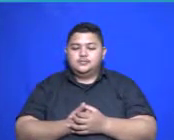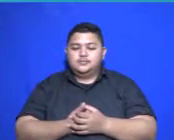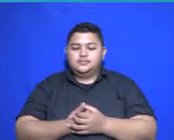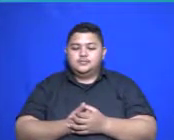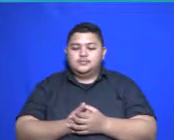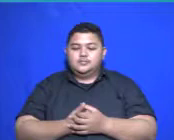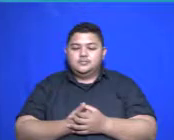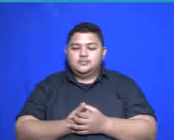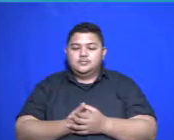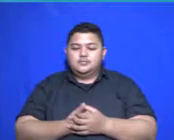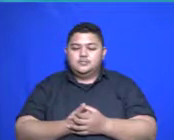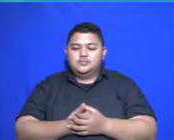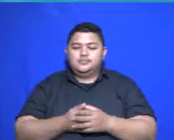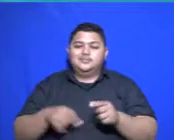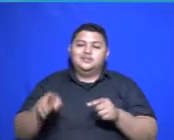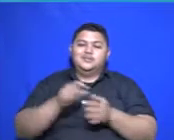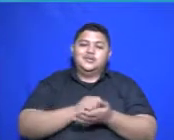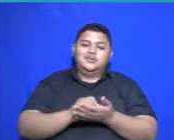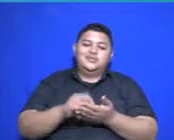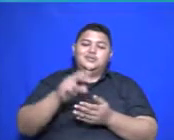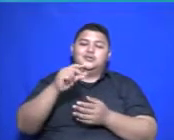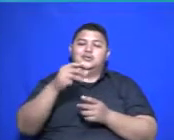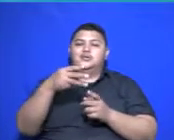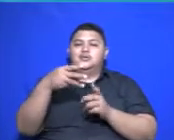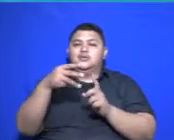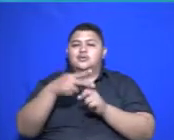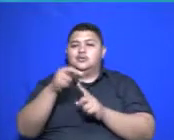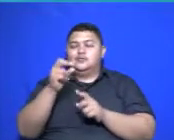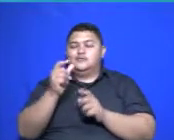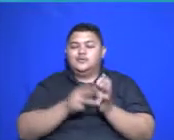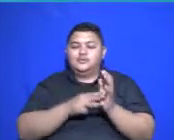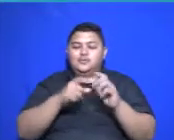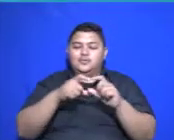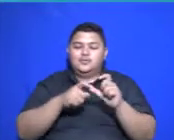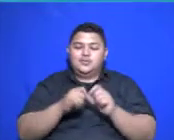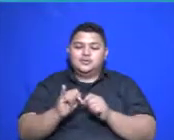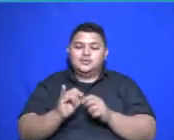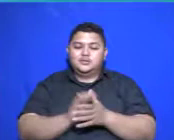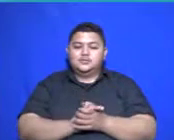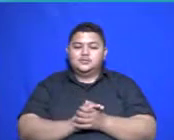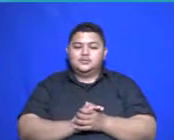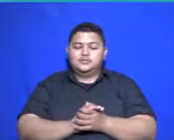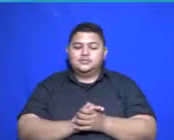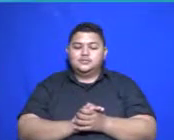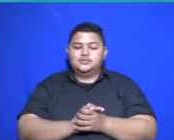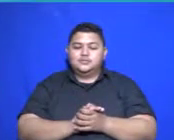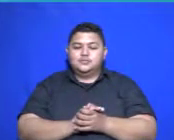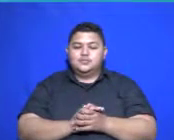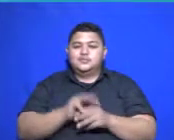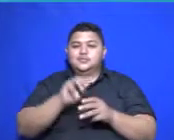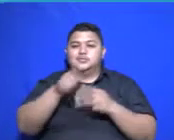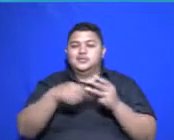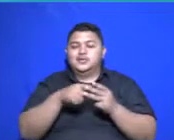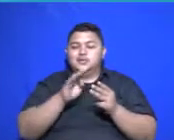apalagi Bapak Presiden yang direformasi total itu yang kita jabarkan dengan tiga